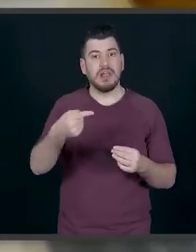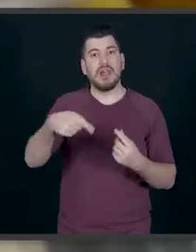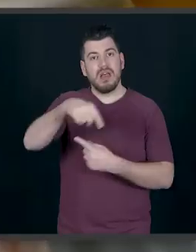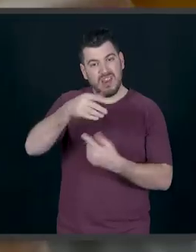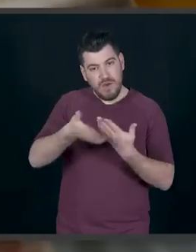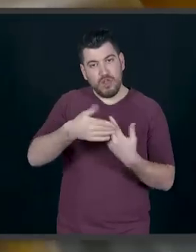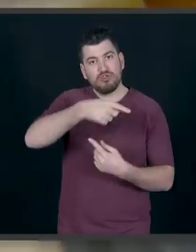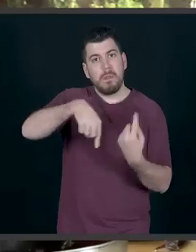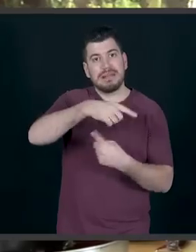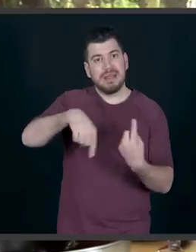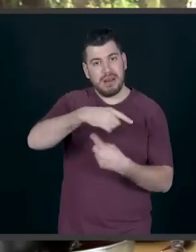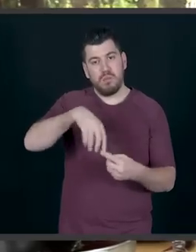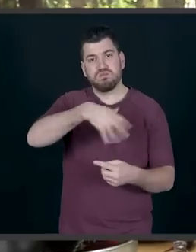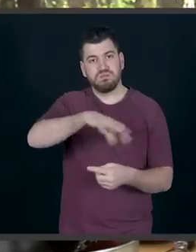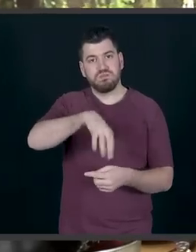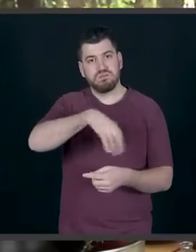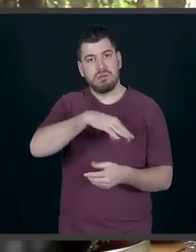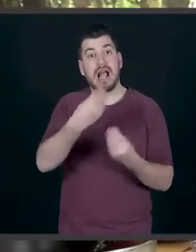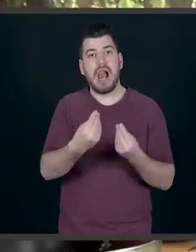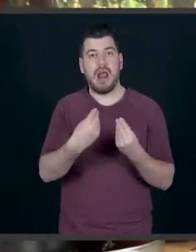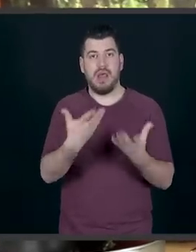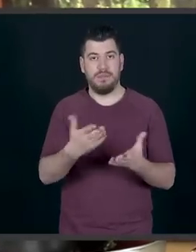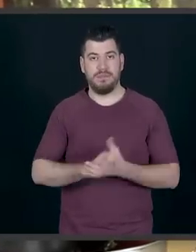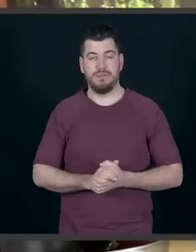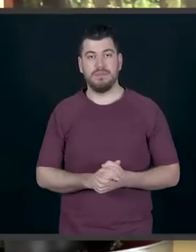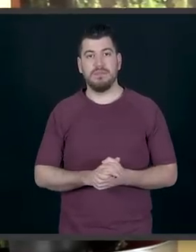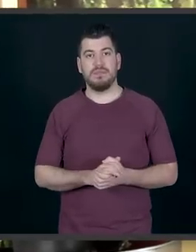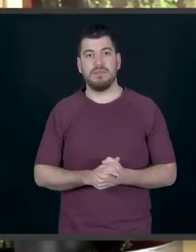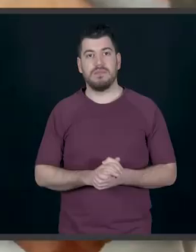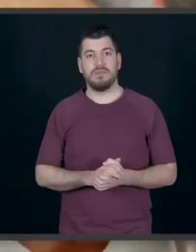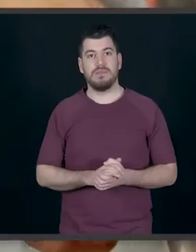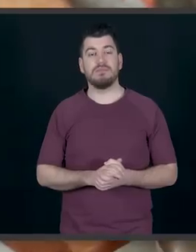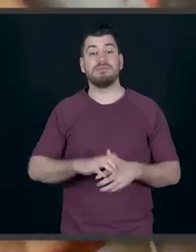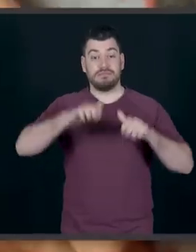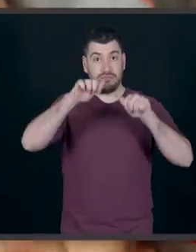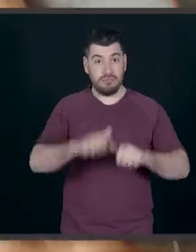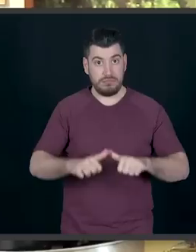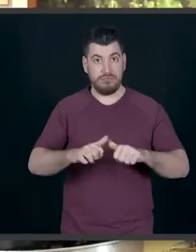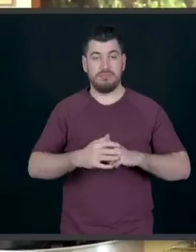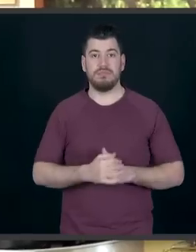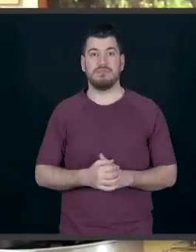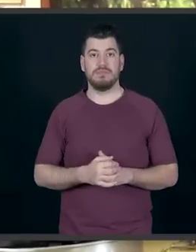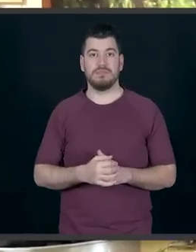μίξερ τη συνταγή μας. Λοιπόν, κλείνω με το καπάκι.